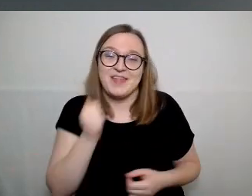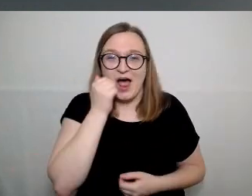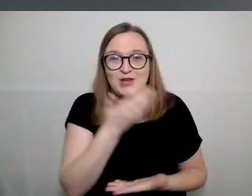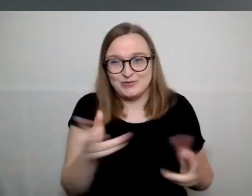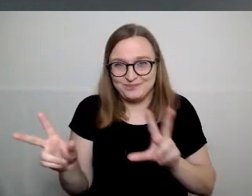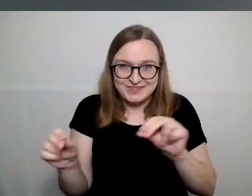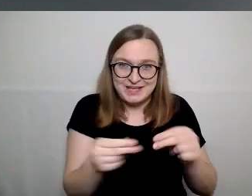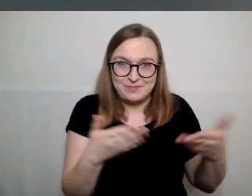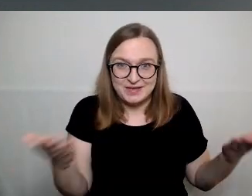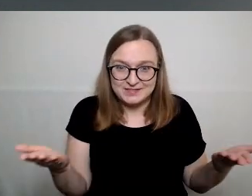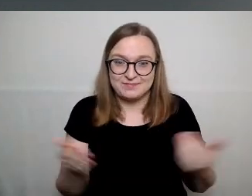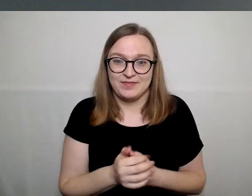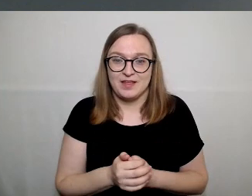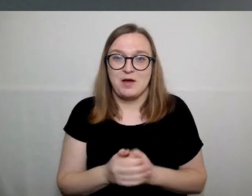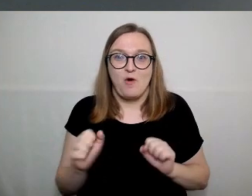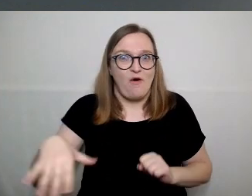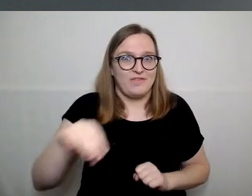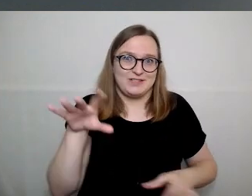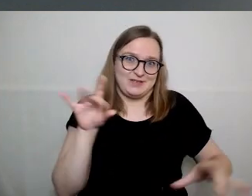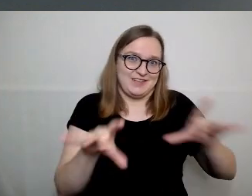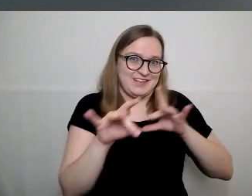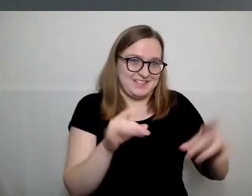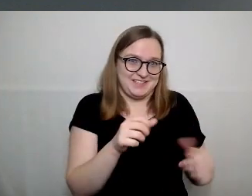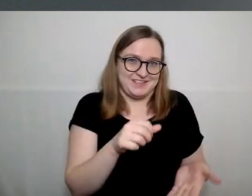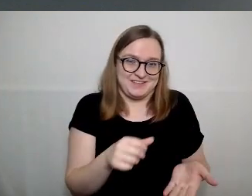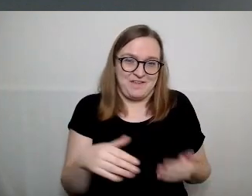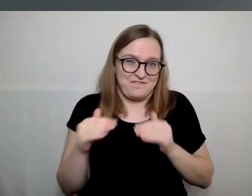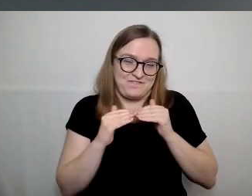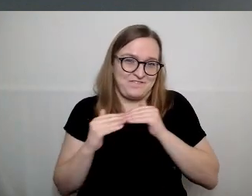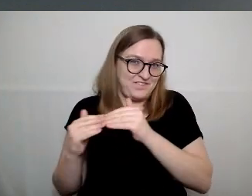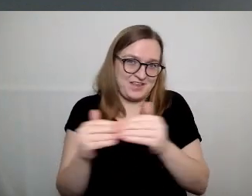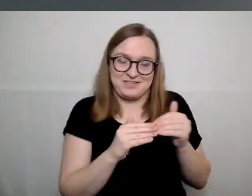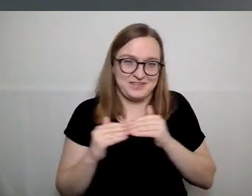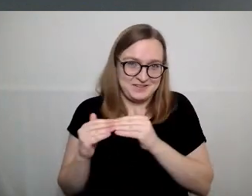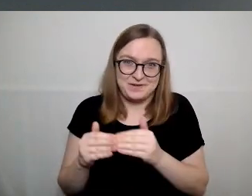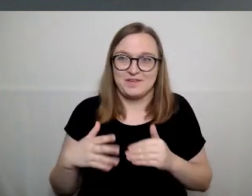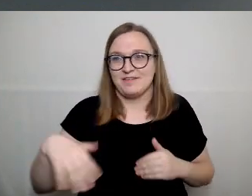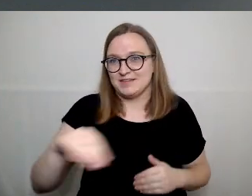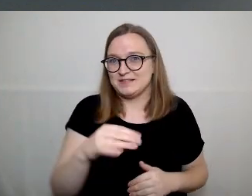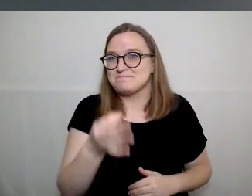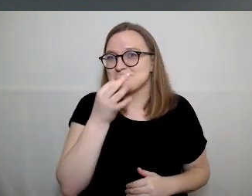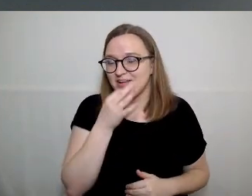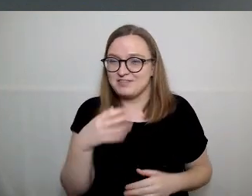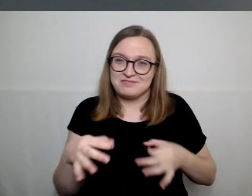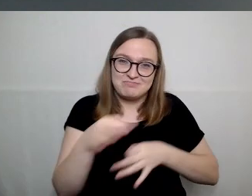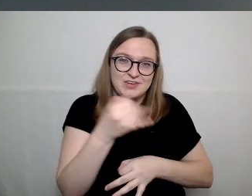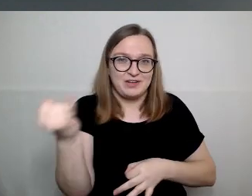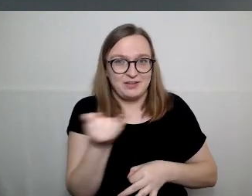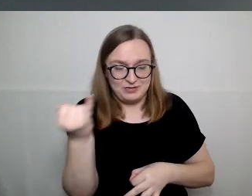dėl manęs nors ir jūs visus išrenka. Vienodai ir lygiai jūs man simpatiški